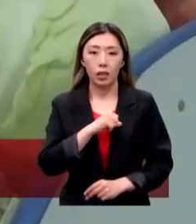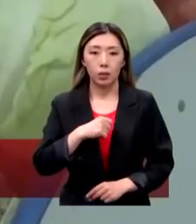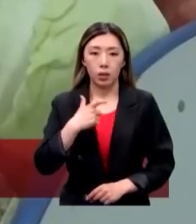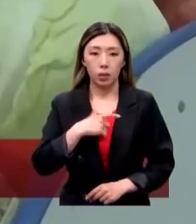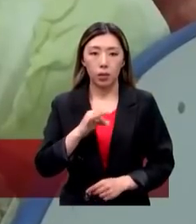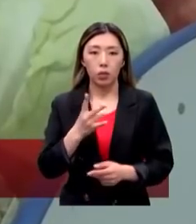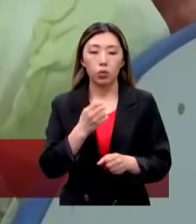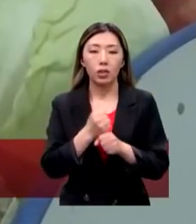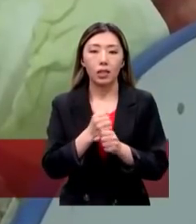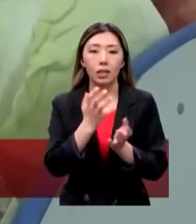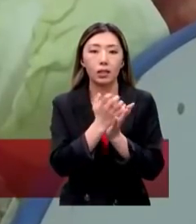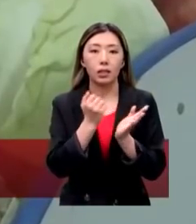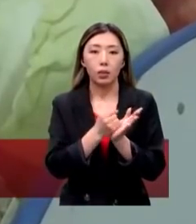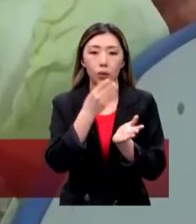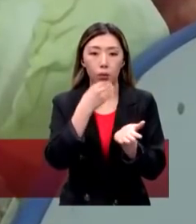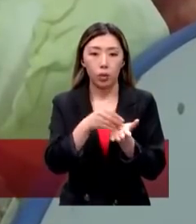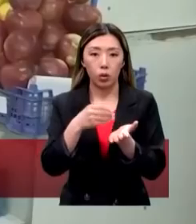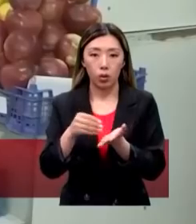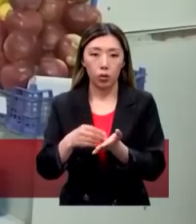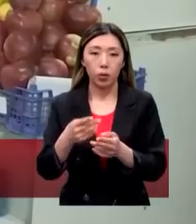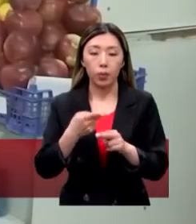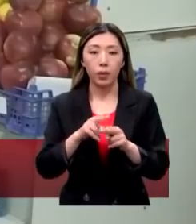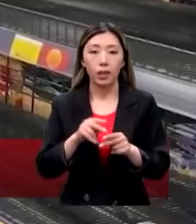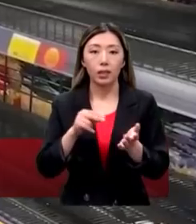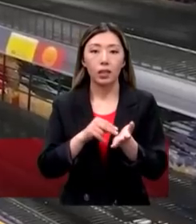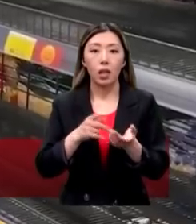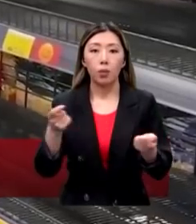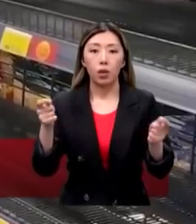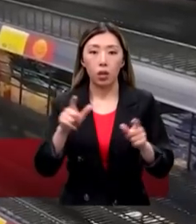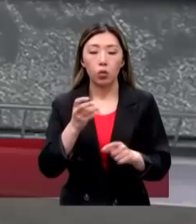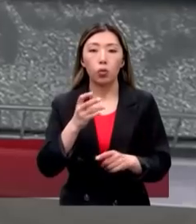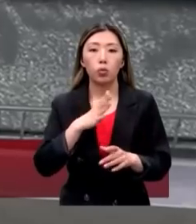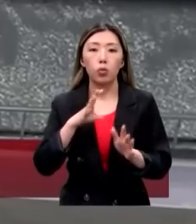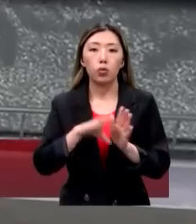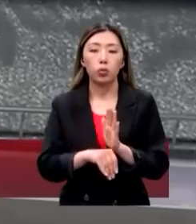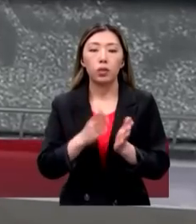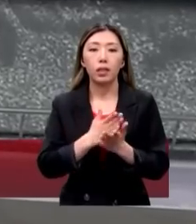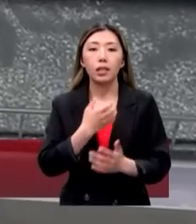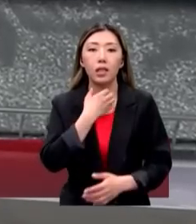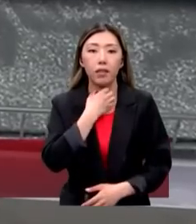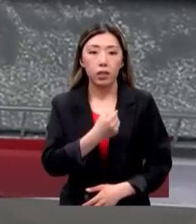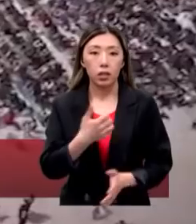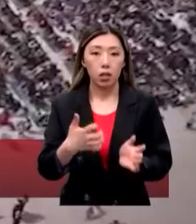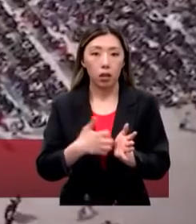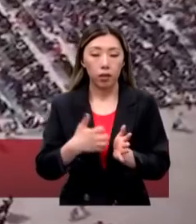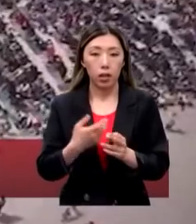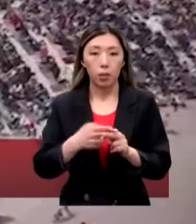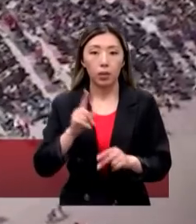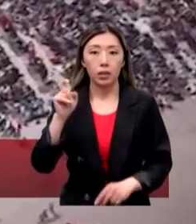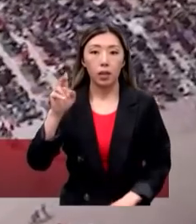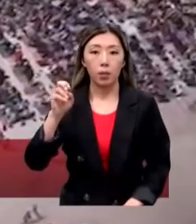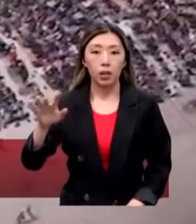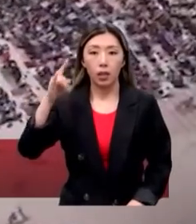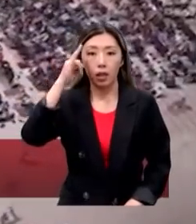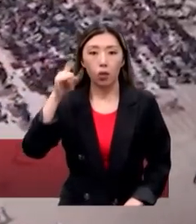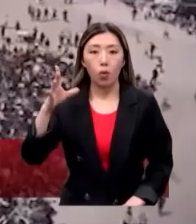запасы. К слову, практика показала, что бояться надо не только подорожания, но и дефицита. Чтобы его избежать, жители Западного Казахстана даже